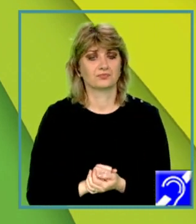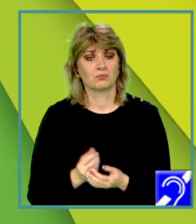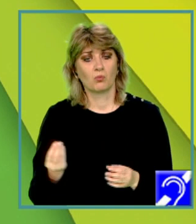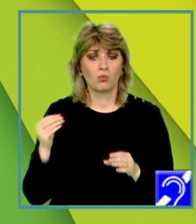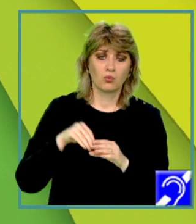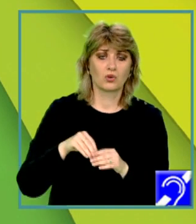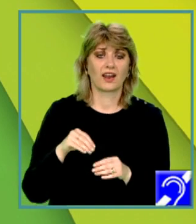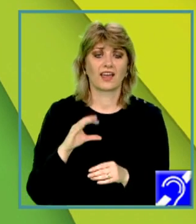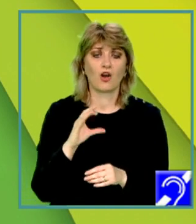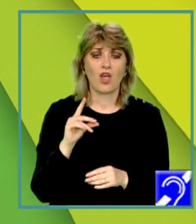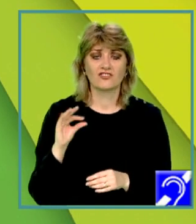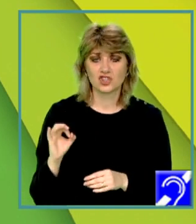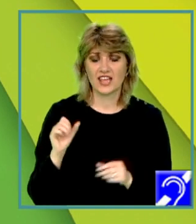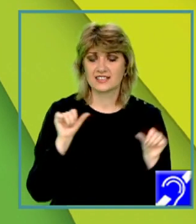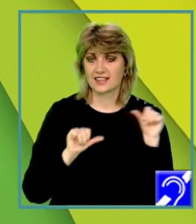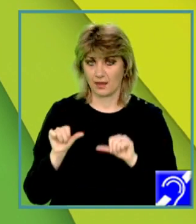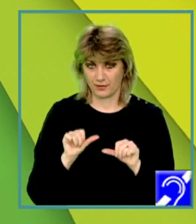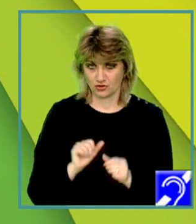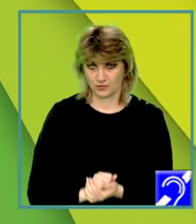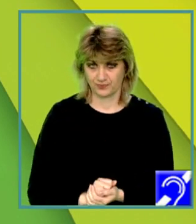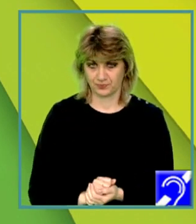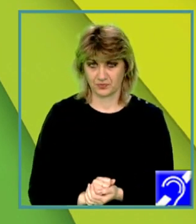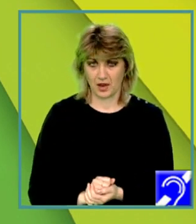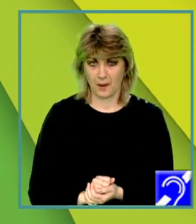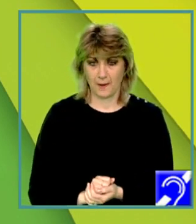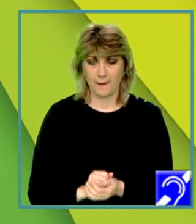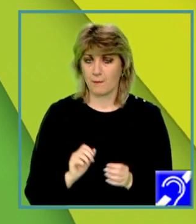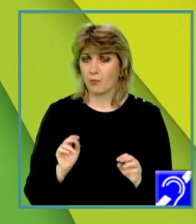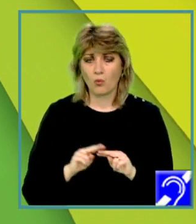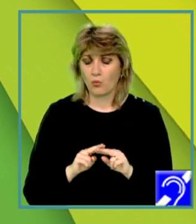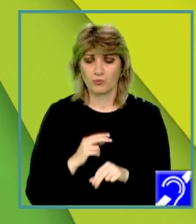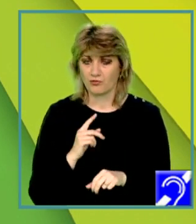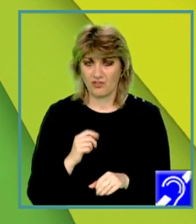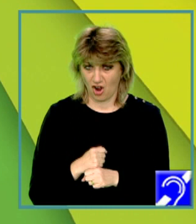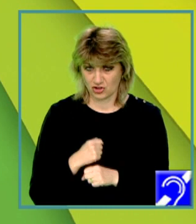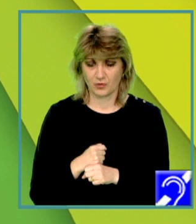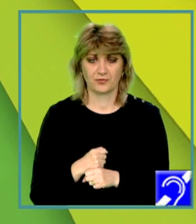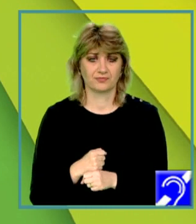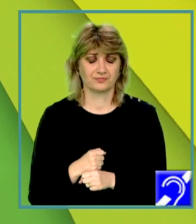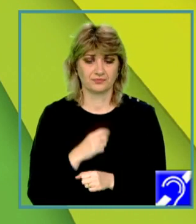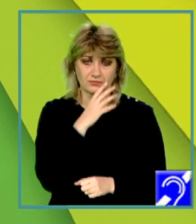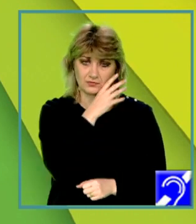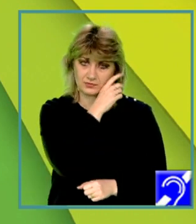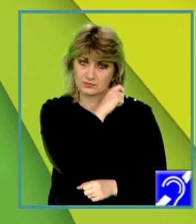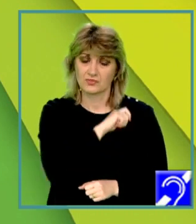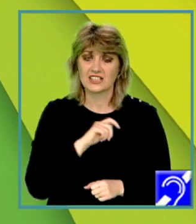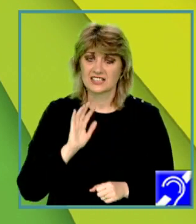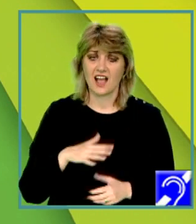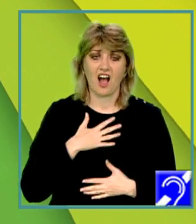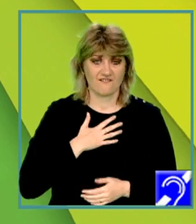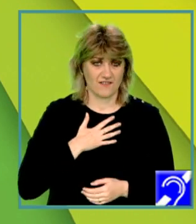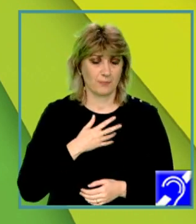coeficienților chimic modalitate prin care putem elster să avem